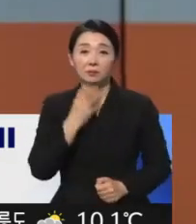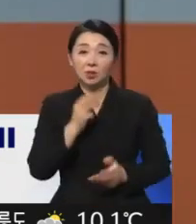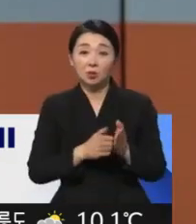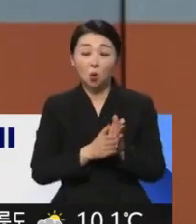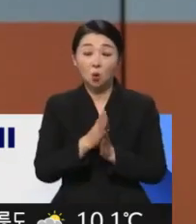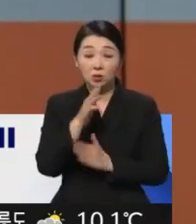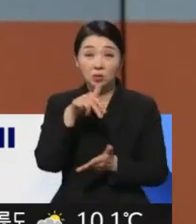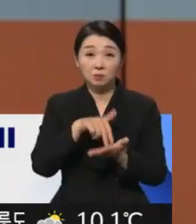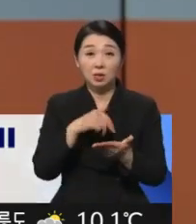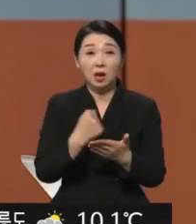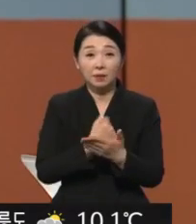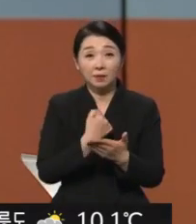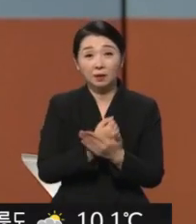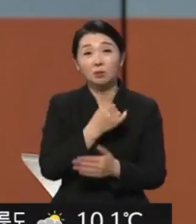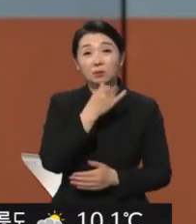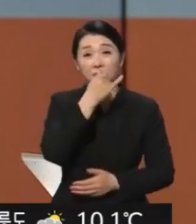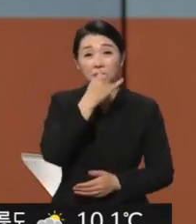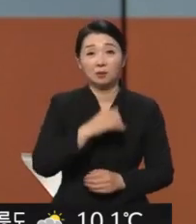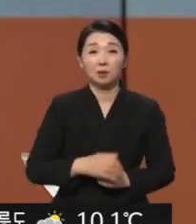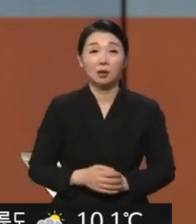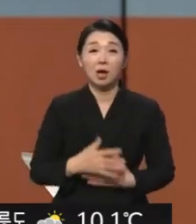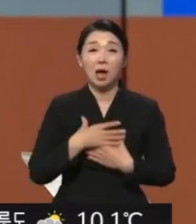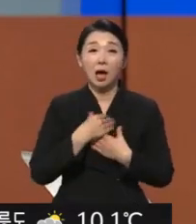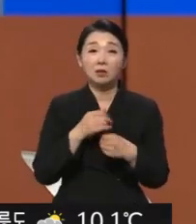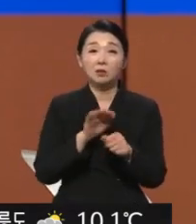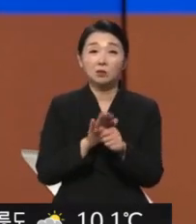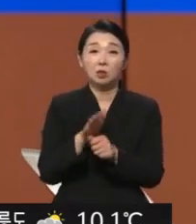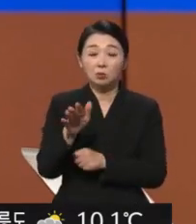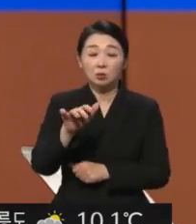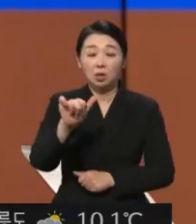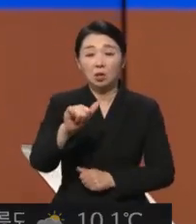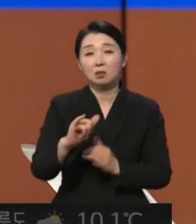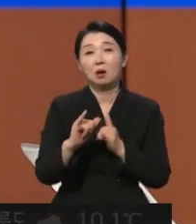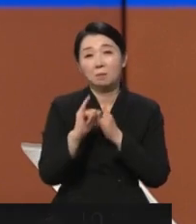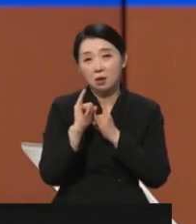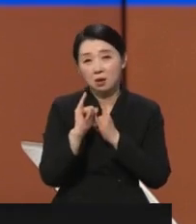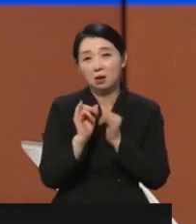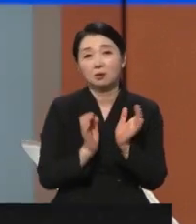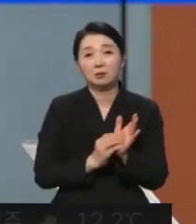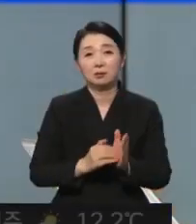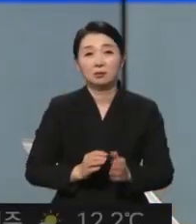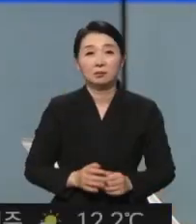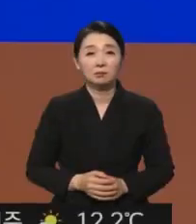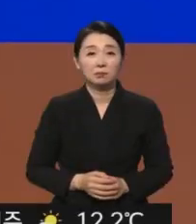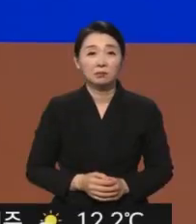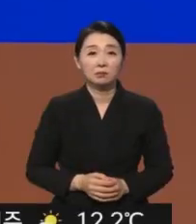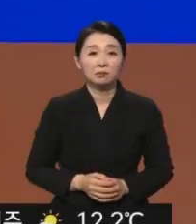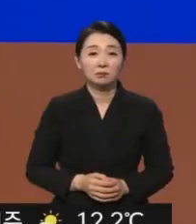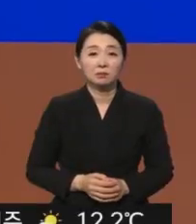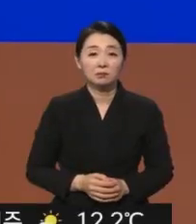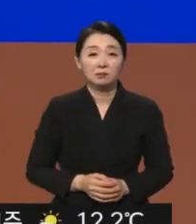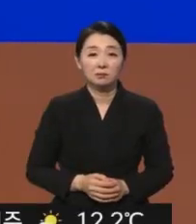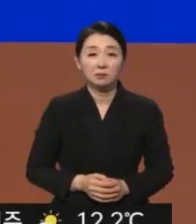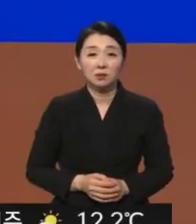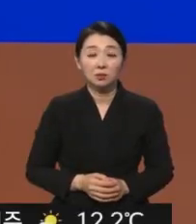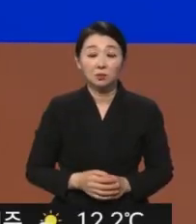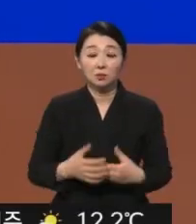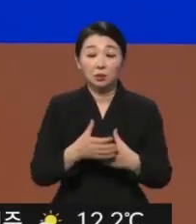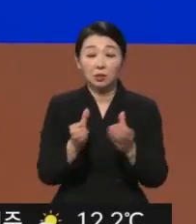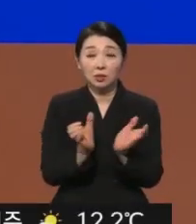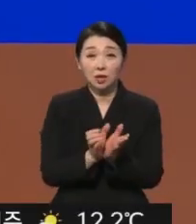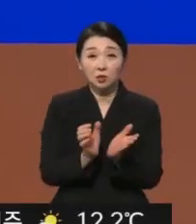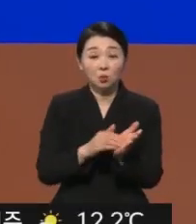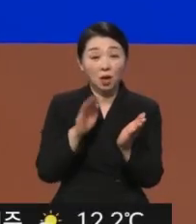서울시 쪽에서도 안타까운 소식이 전해졌죠 안전지원과 소속 a씨가 극단적인 선택을 했다는 거죠 그렇습니다 저희 다정회가 끝나고 나서